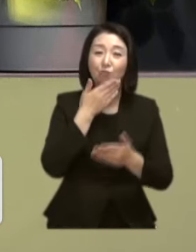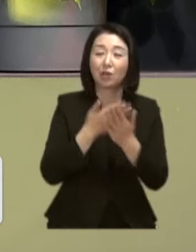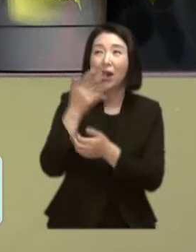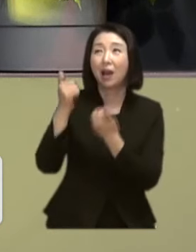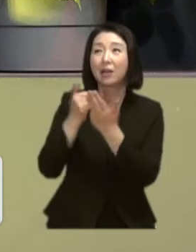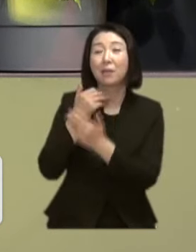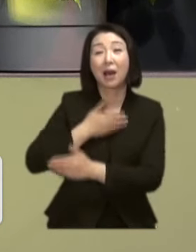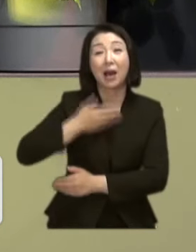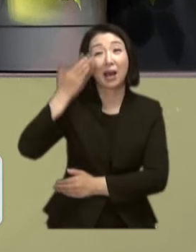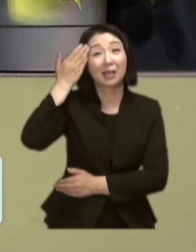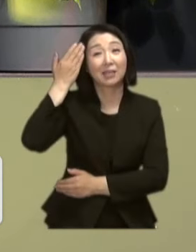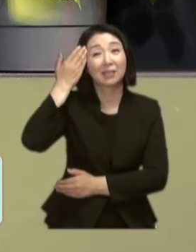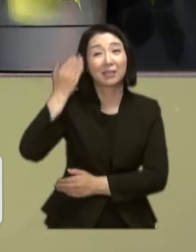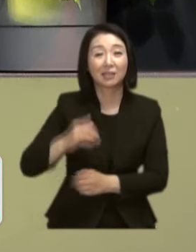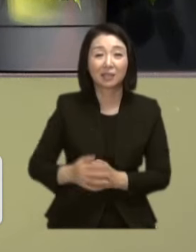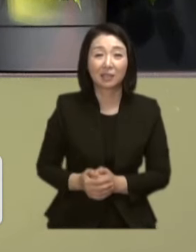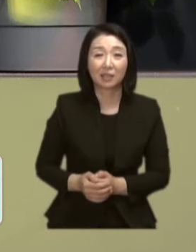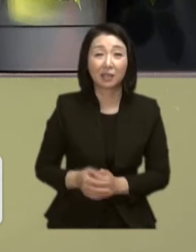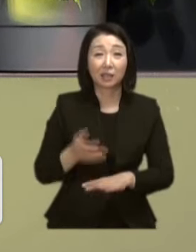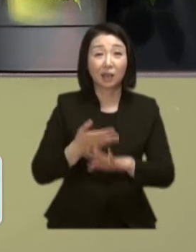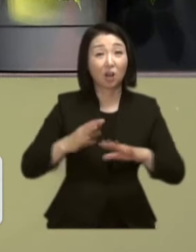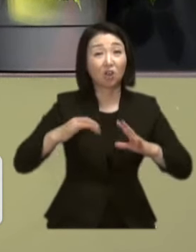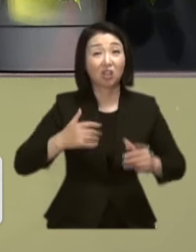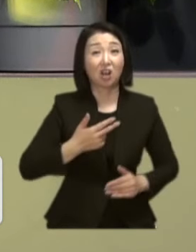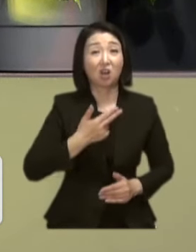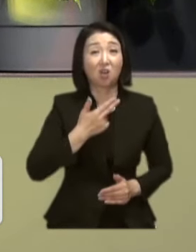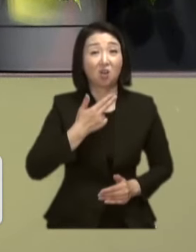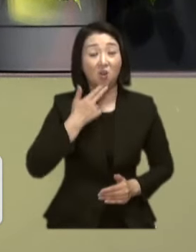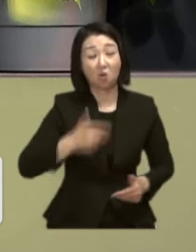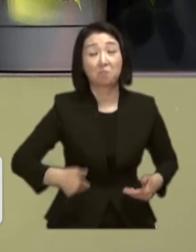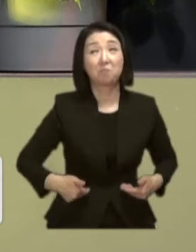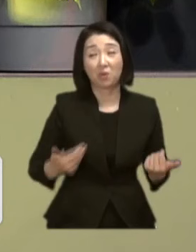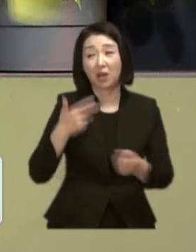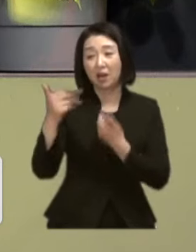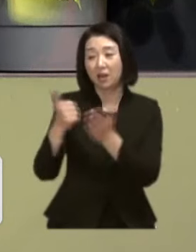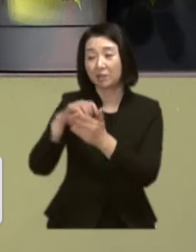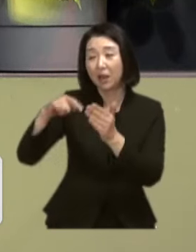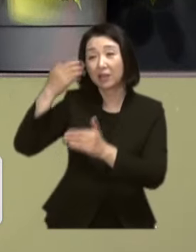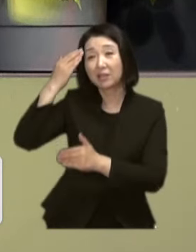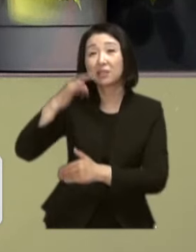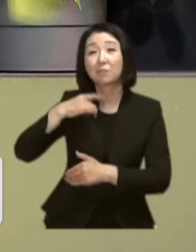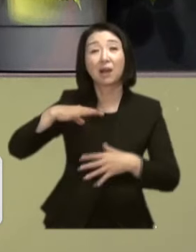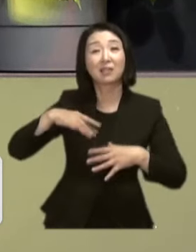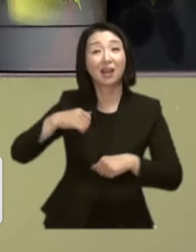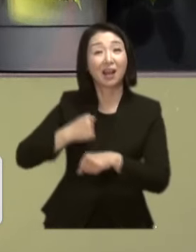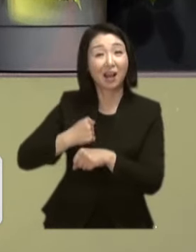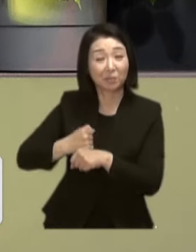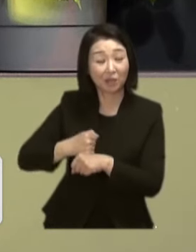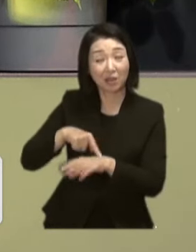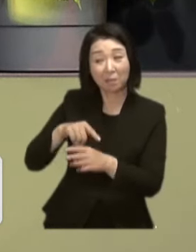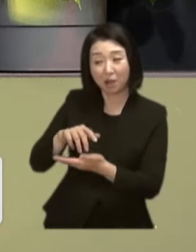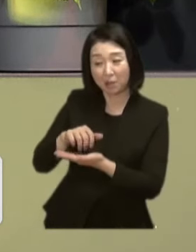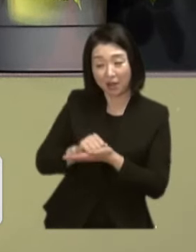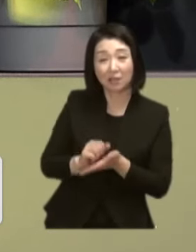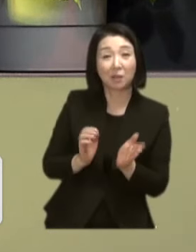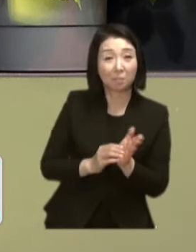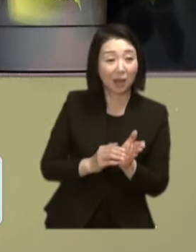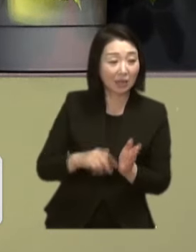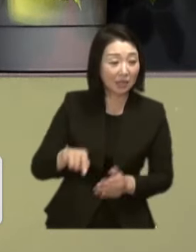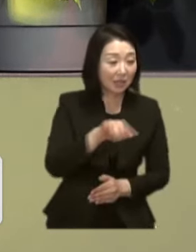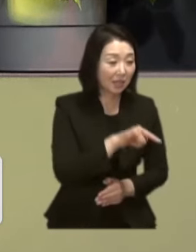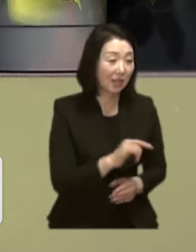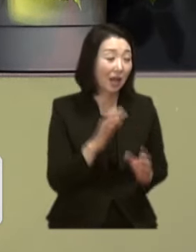지식이다. 다른 거 자랑할 게 없다. 하나님을 아는 지식만 자랑하라. 그 말씀을 마음에 갖고 있기 때문에 그 아이들에게 하나님 아는